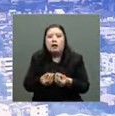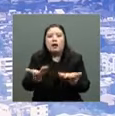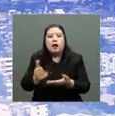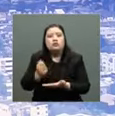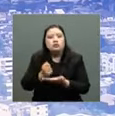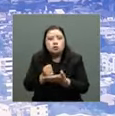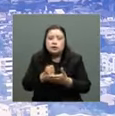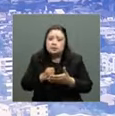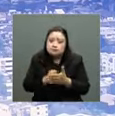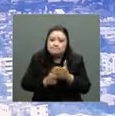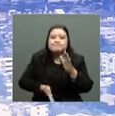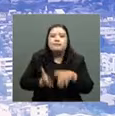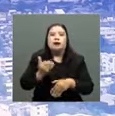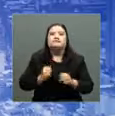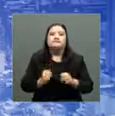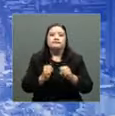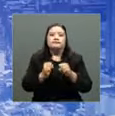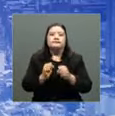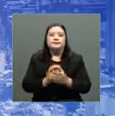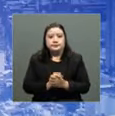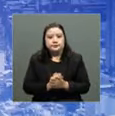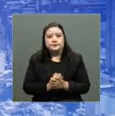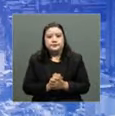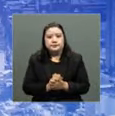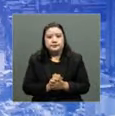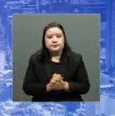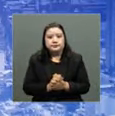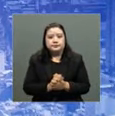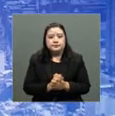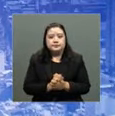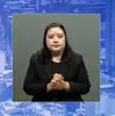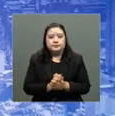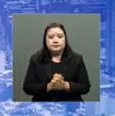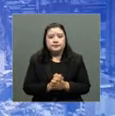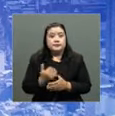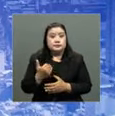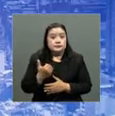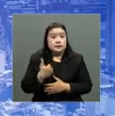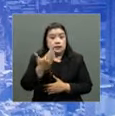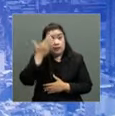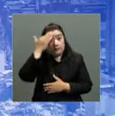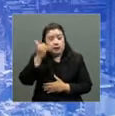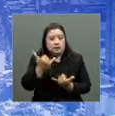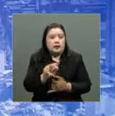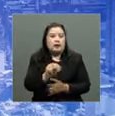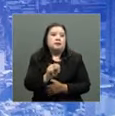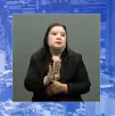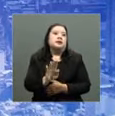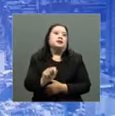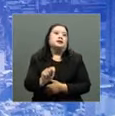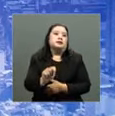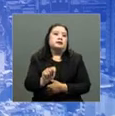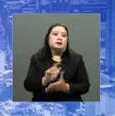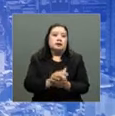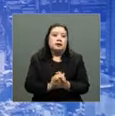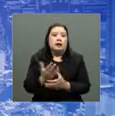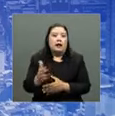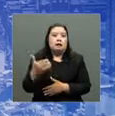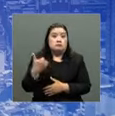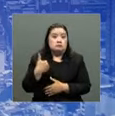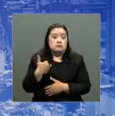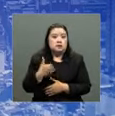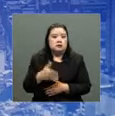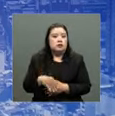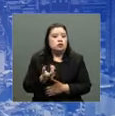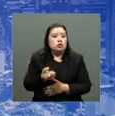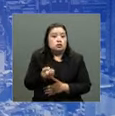ย่างดีครับครับ ค่ะขออนุญาตเพิ่มเติมคำถามของคุณผู้ชมที่ติดตามผ่าน Live NBT 2 HD นะคะพอเมื่อสักครู่ที่คุณหมออ